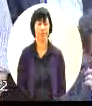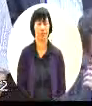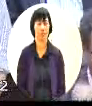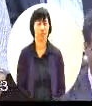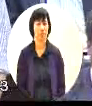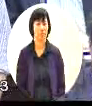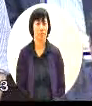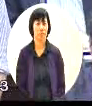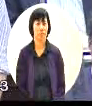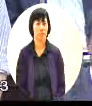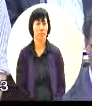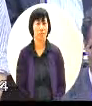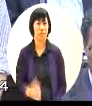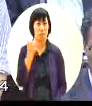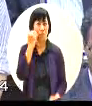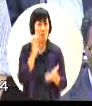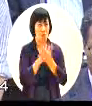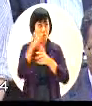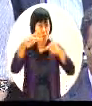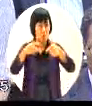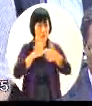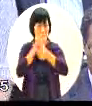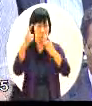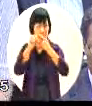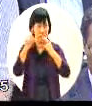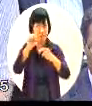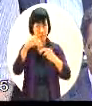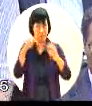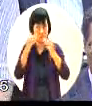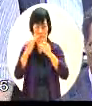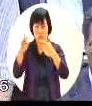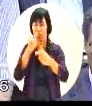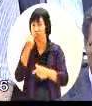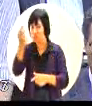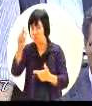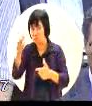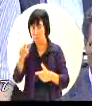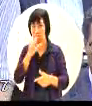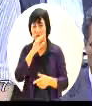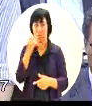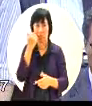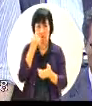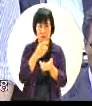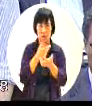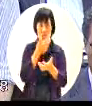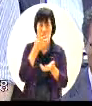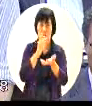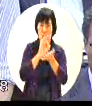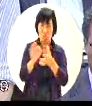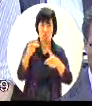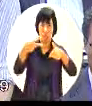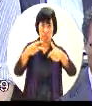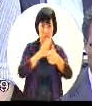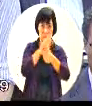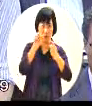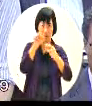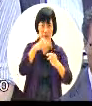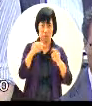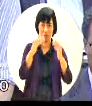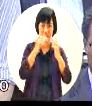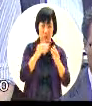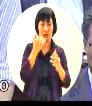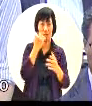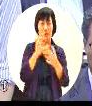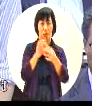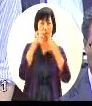讲，咱希望讲将来咱的仁爱之家，不是都好跟他结仁爱之家那样，咱来应用仁爱之家的资源，啊，来做全高雄市诶，咱的长